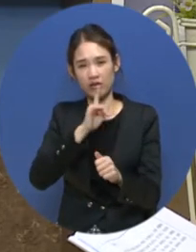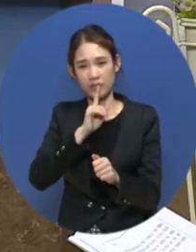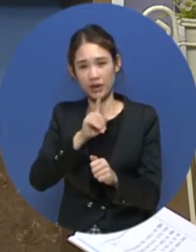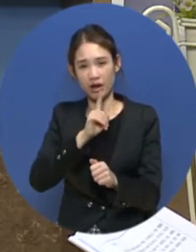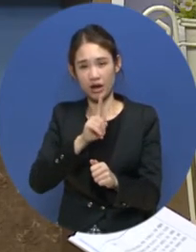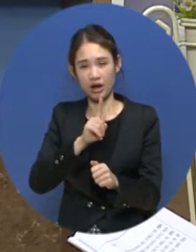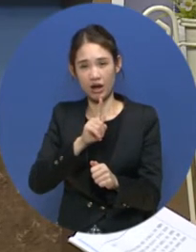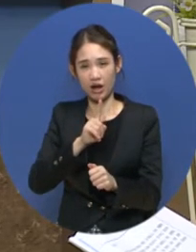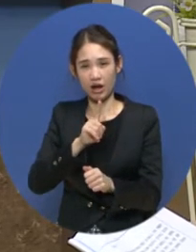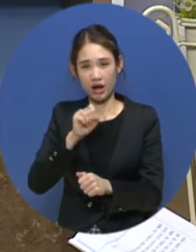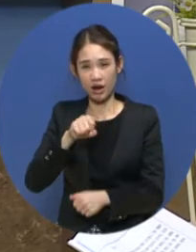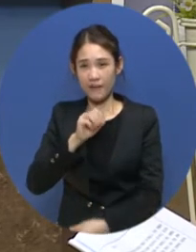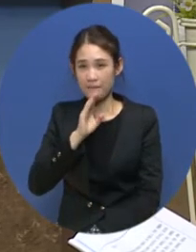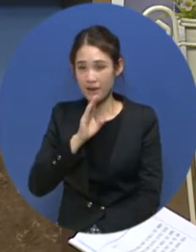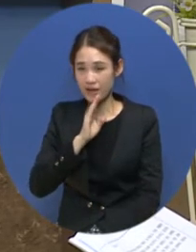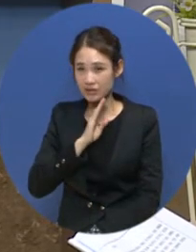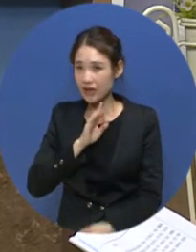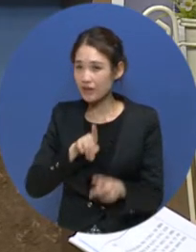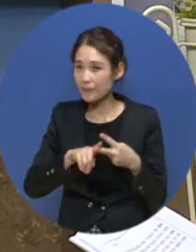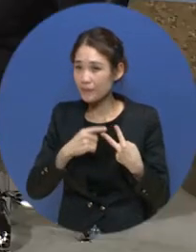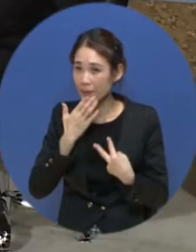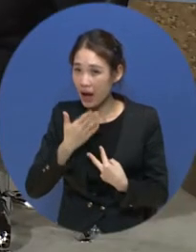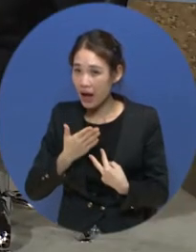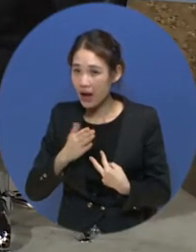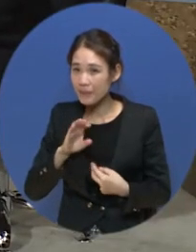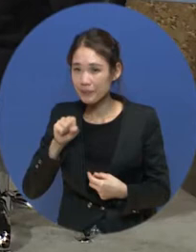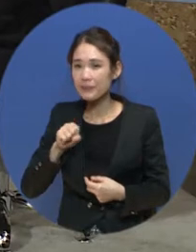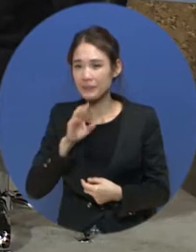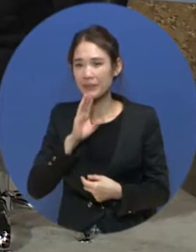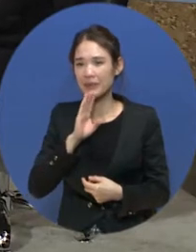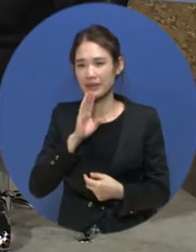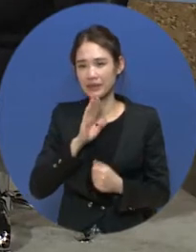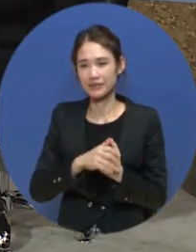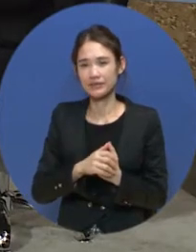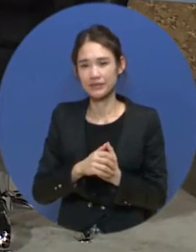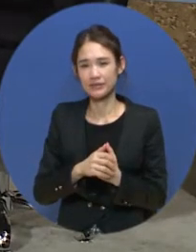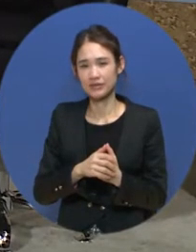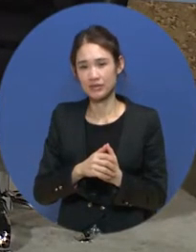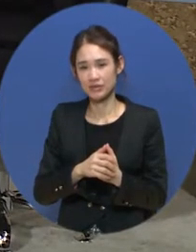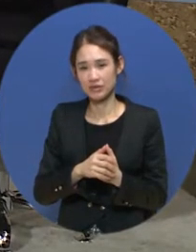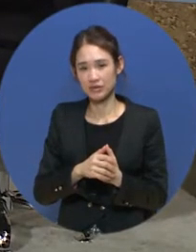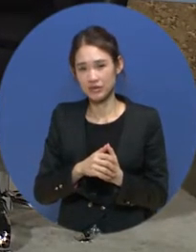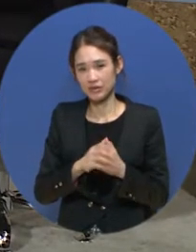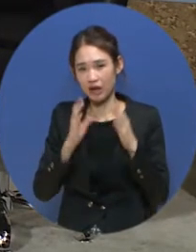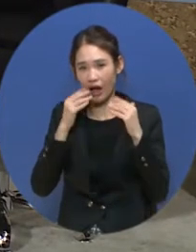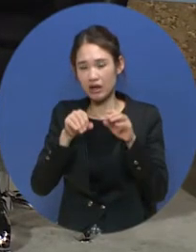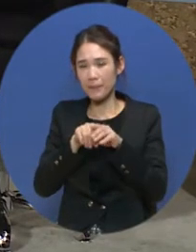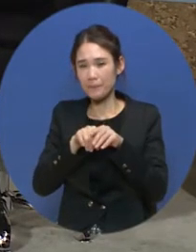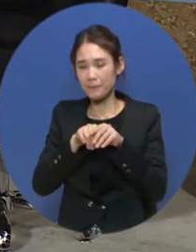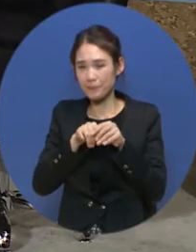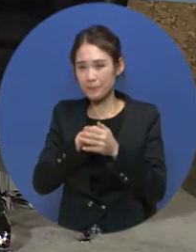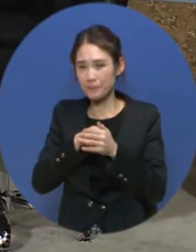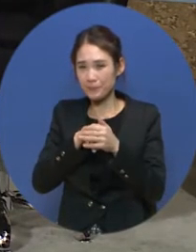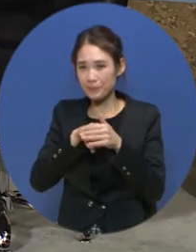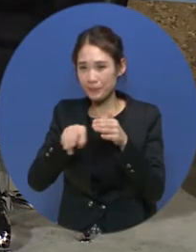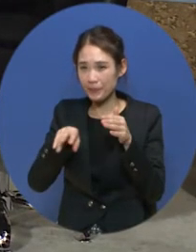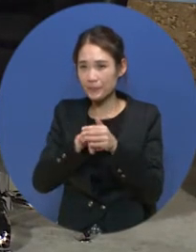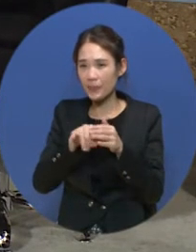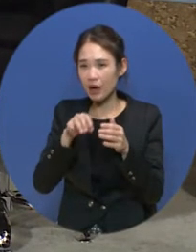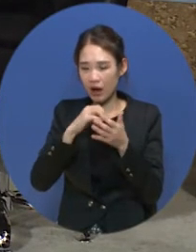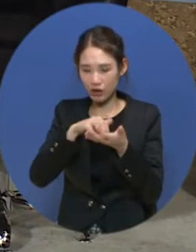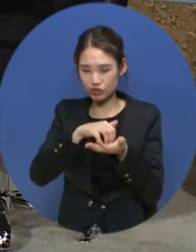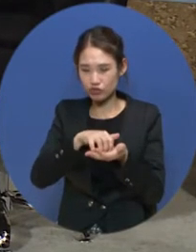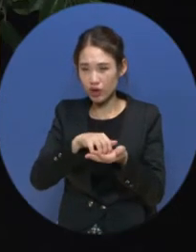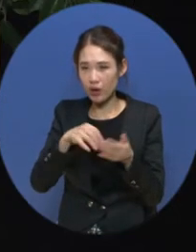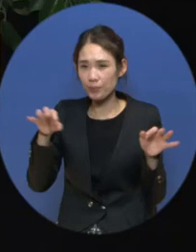상황이다라고 말씀을 해주셨는데 제가 바르게 이해를 했나요? 네, 바르게 이해하셨어요. 이렇게 아이들이 빠져나갔을 때 교사 급여는